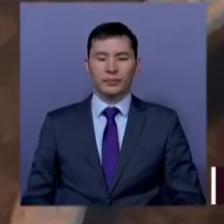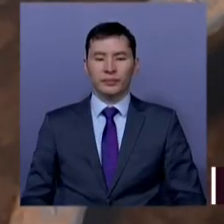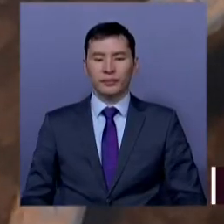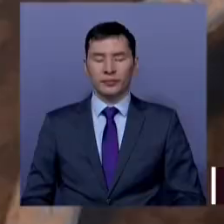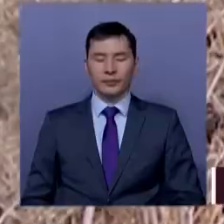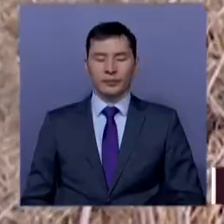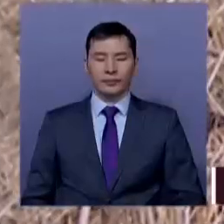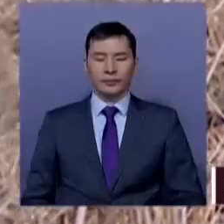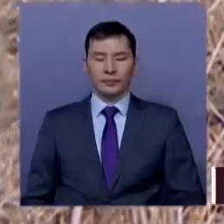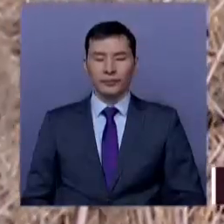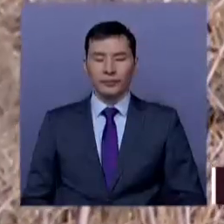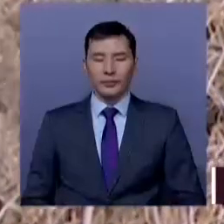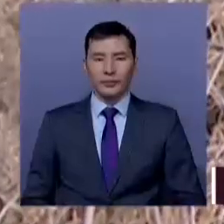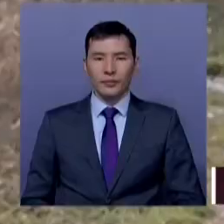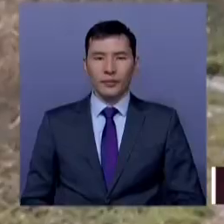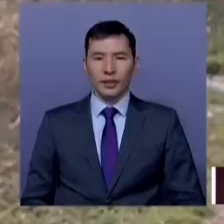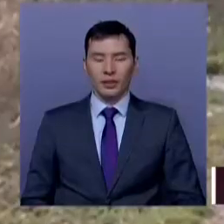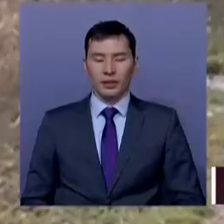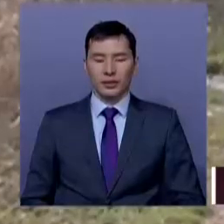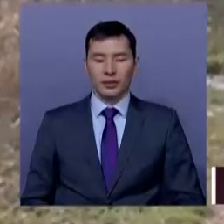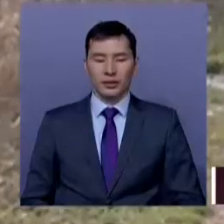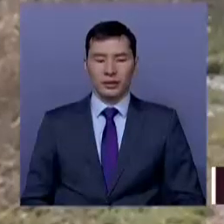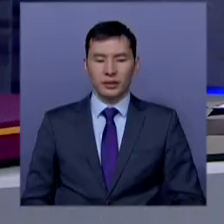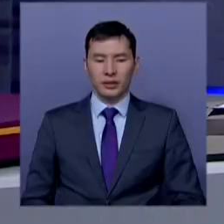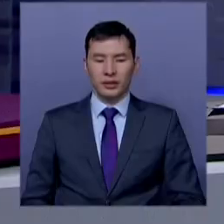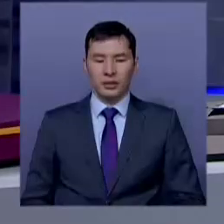болады. Нас Кенеркін, Қоблан Әлдебеков, Алматы телернасы.